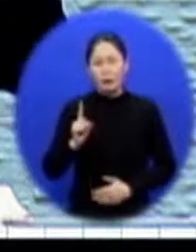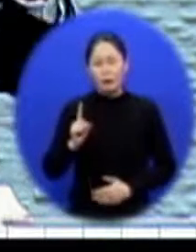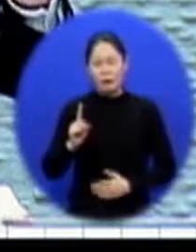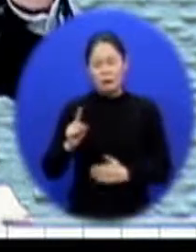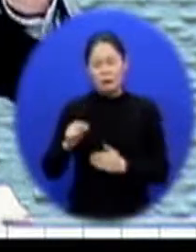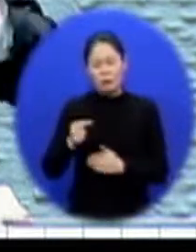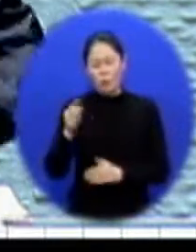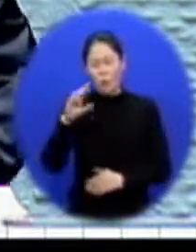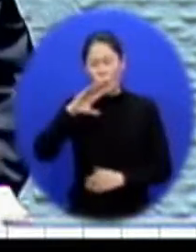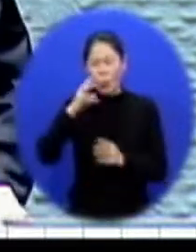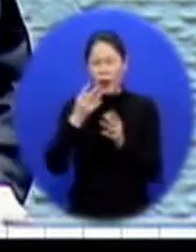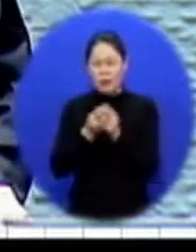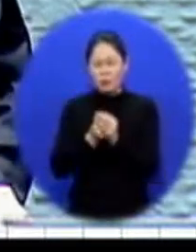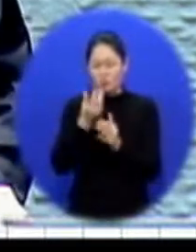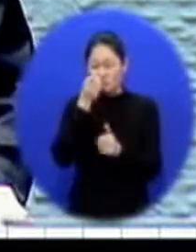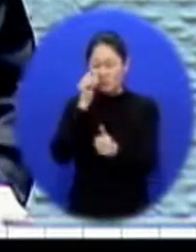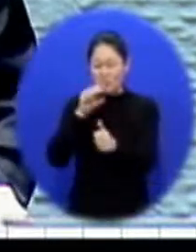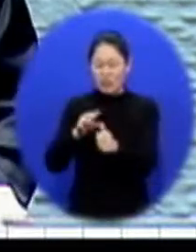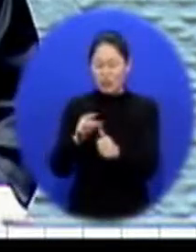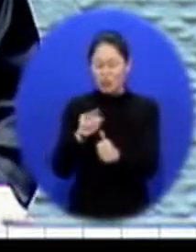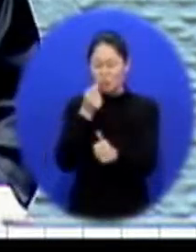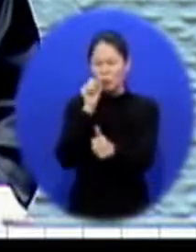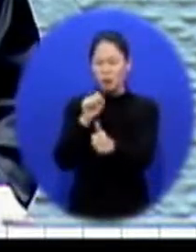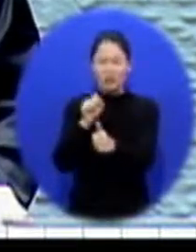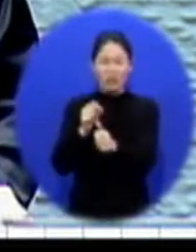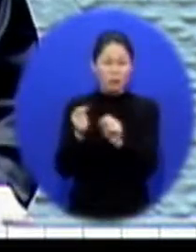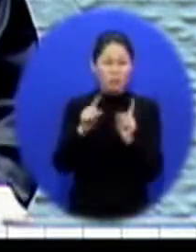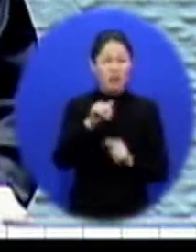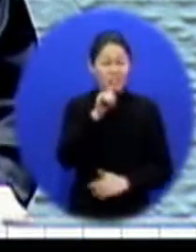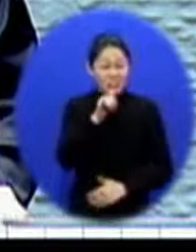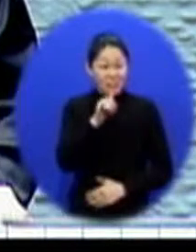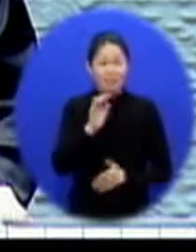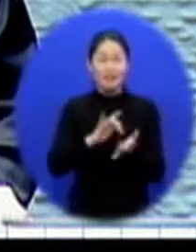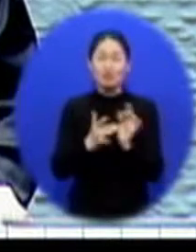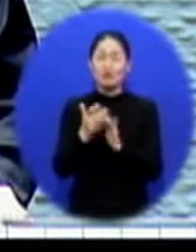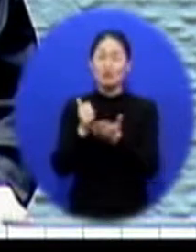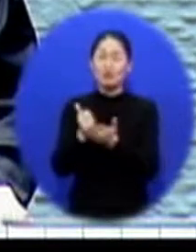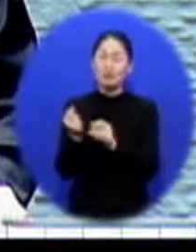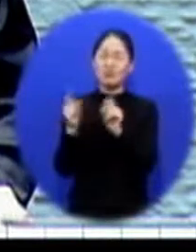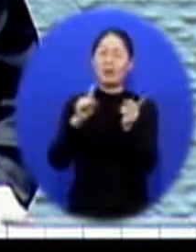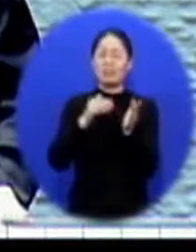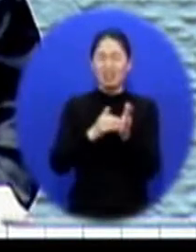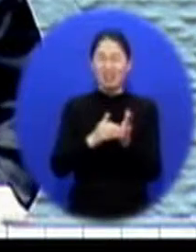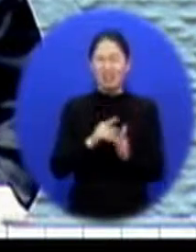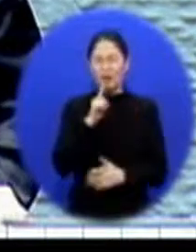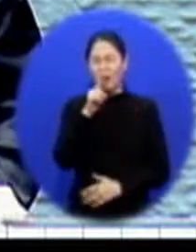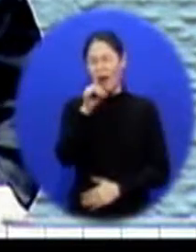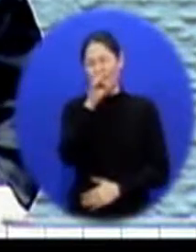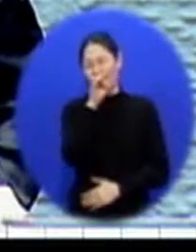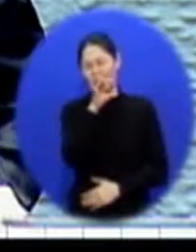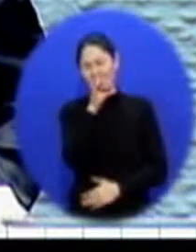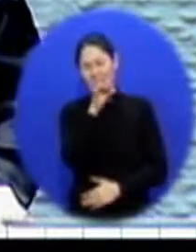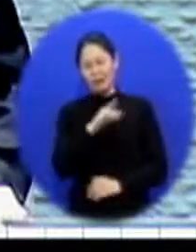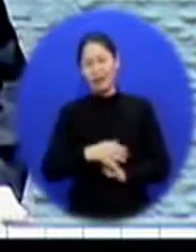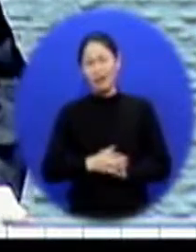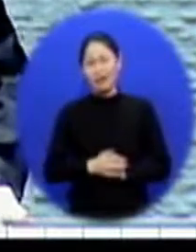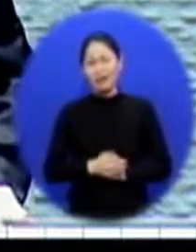완전히 무시하고 또 조롱 하지요 부활이 이 때 예수님이 부활 할 때 말도 안돼